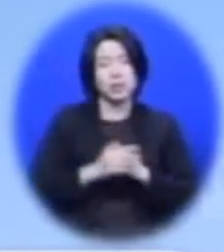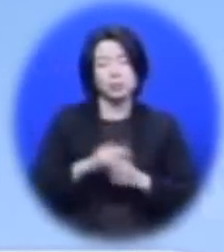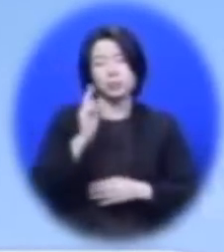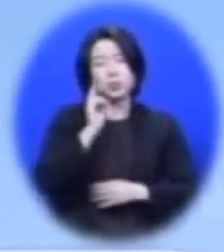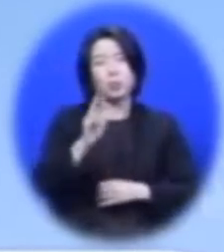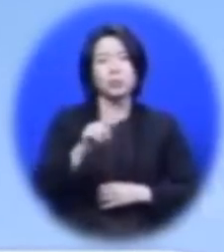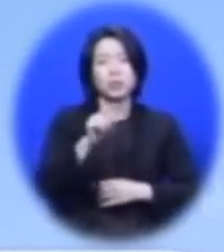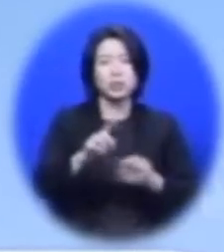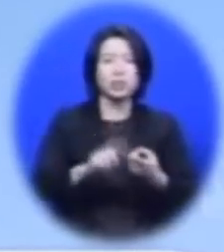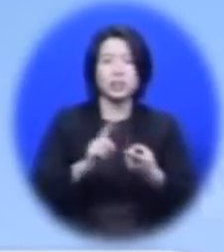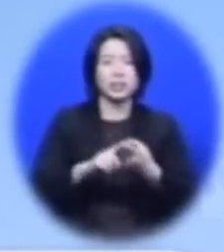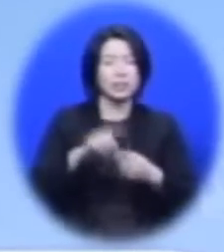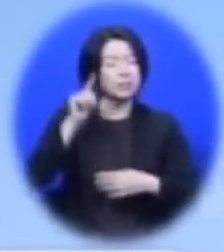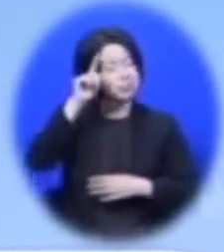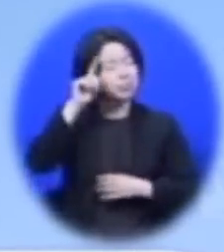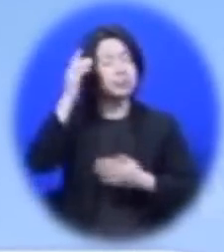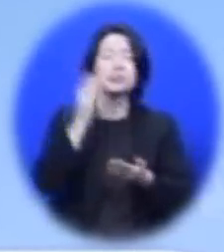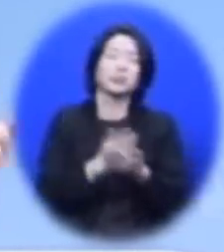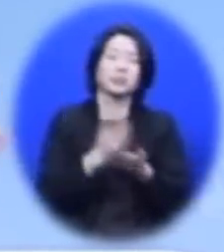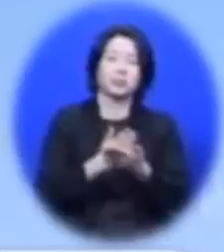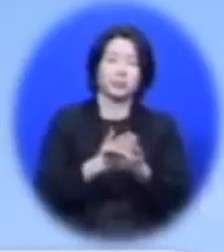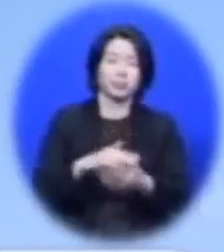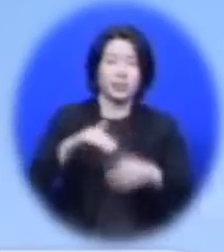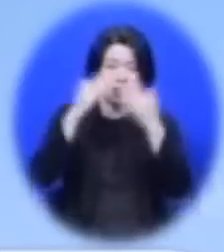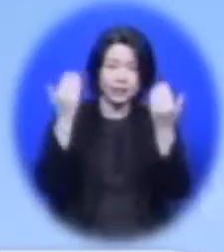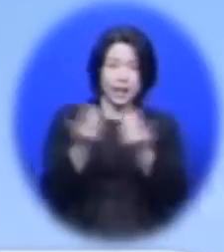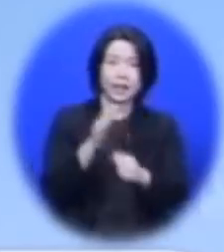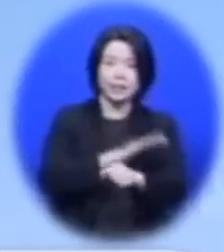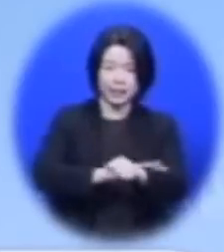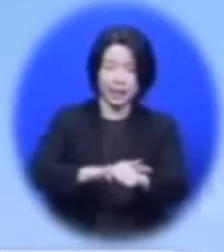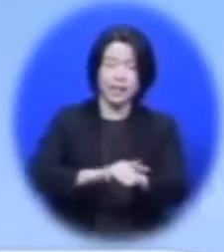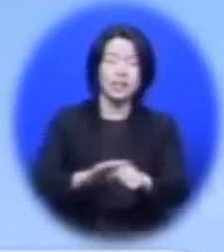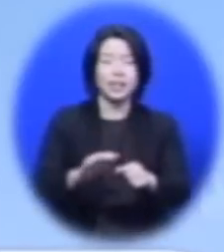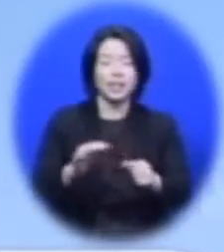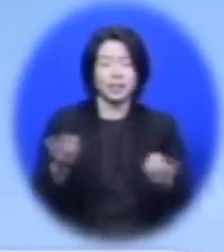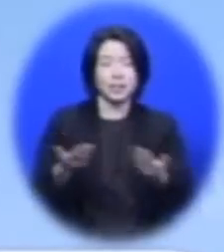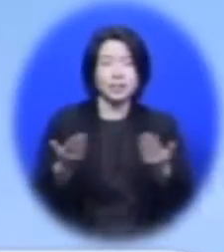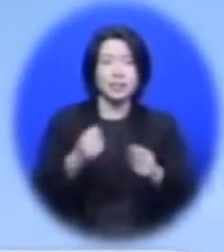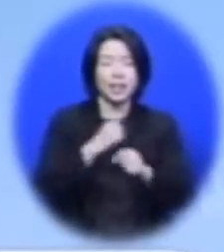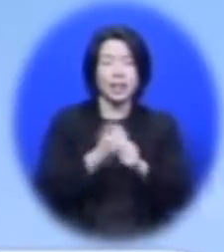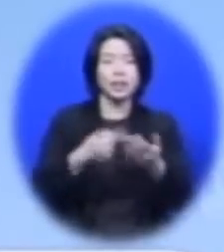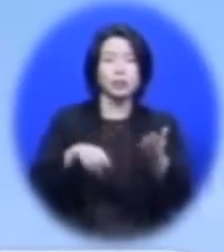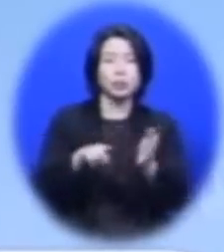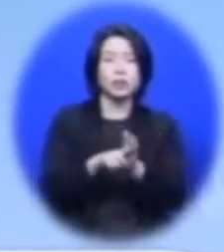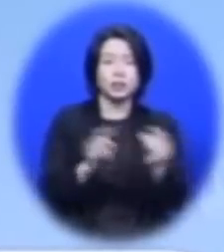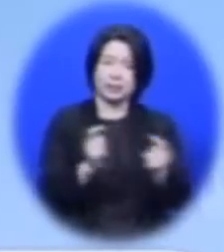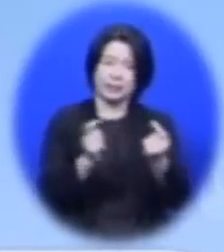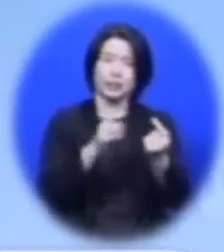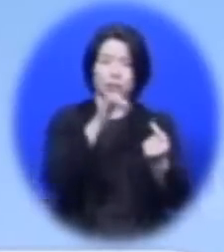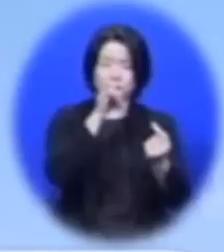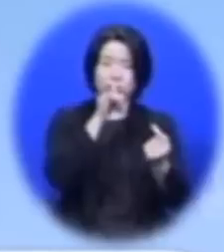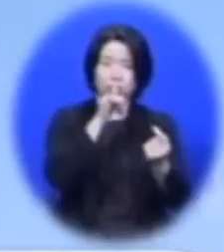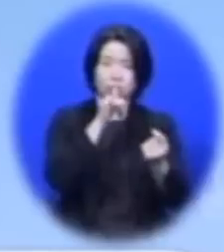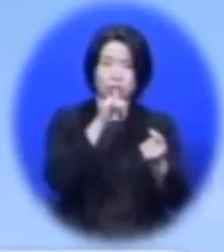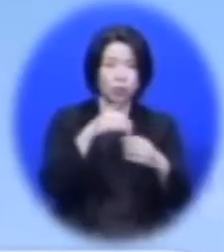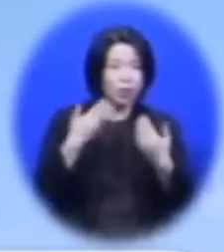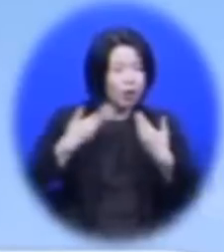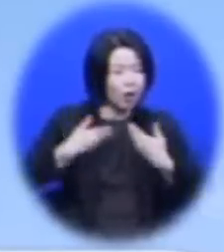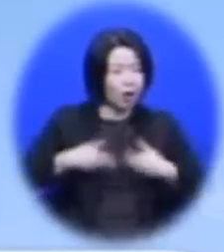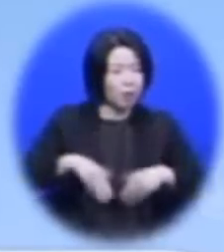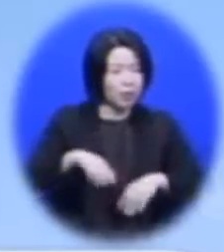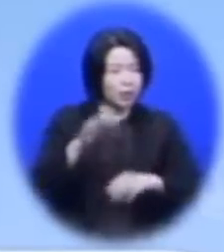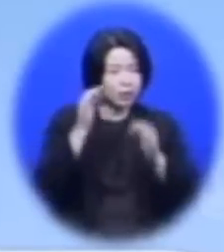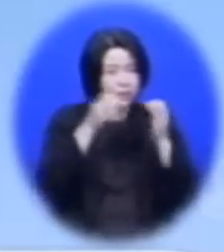그 점에 대해서 신경 쓰지 마세요. 다 잘해보자는 거 아닙니까? 아, 그래서 실제로 가만히